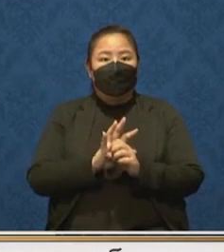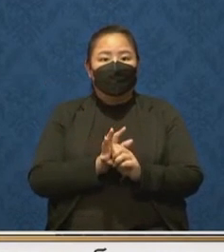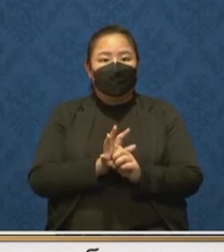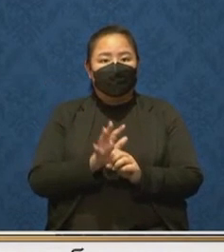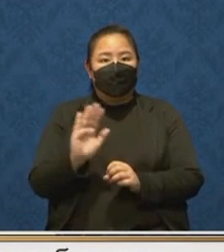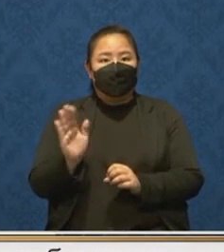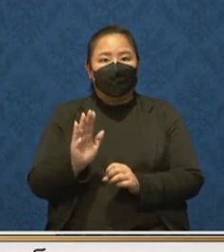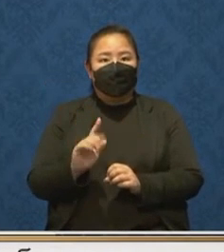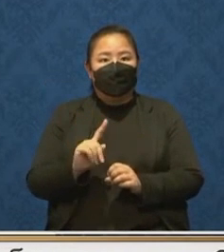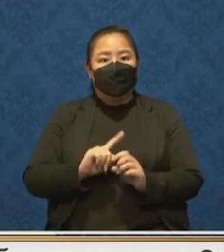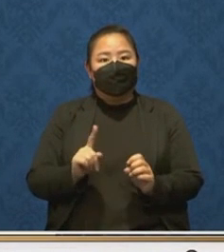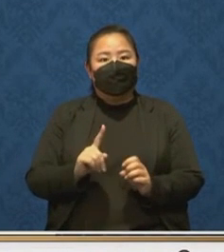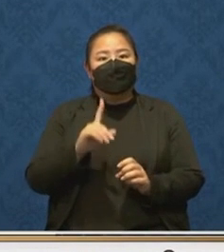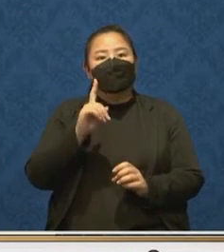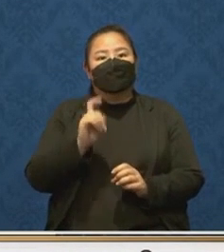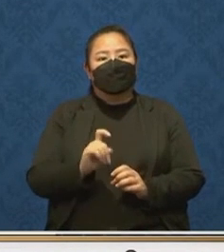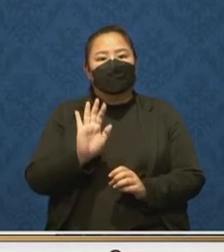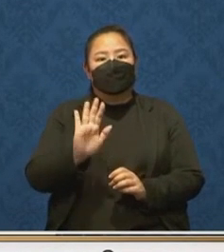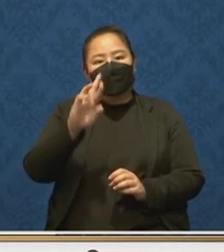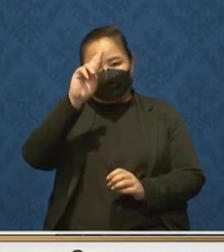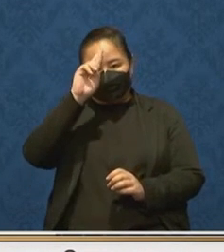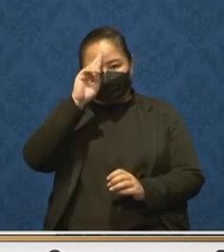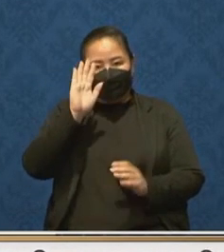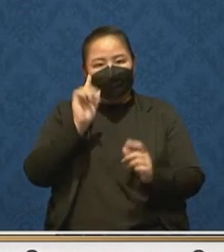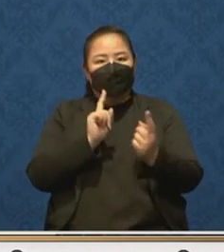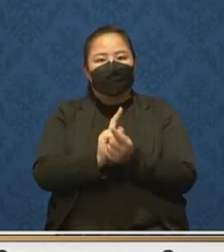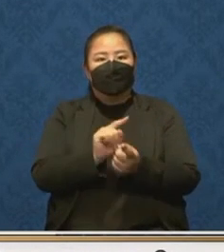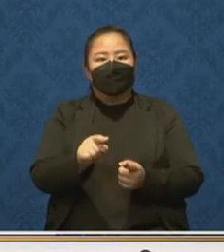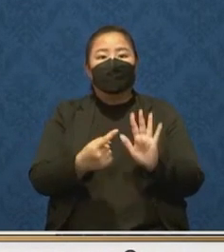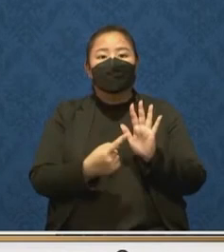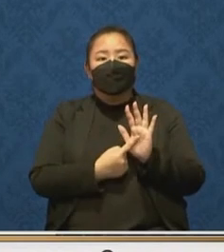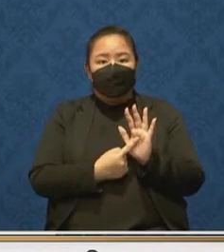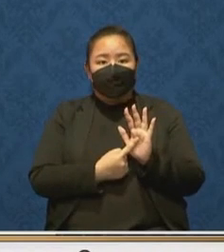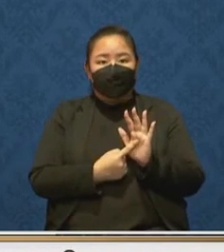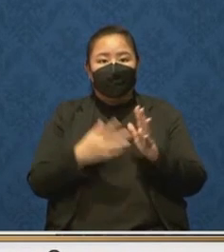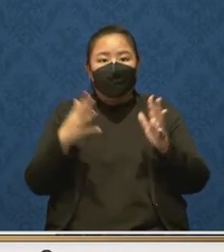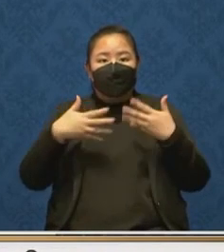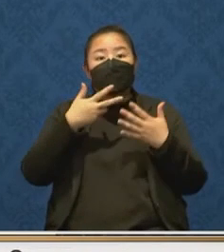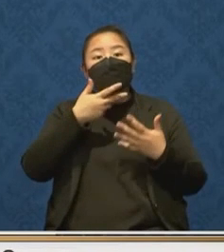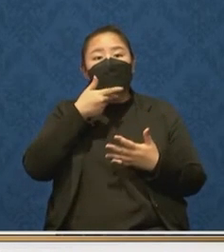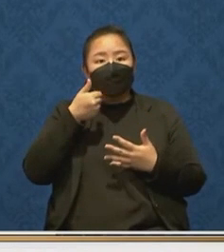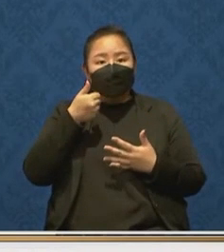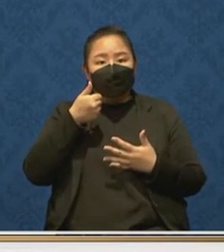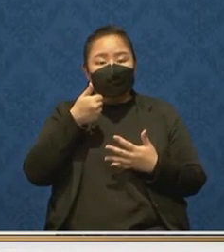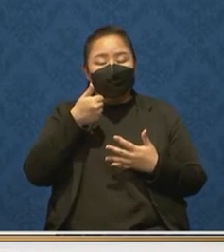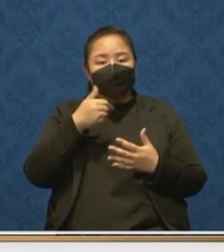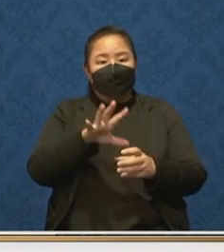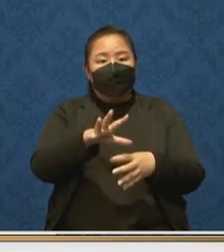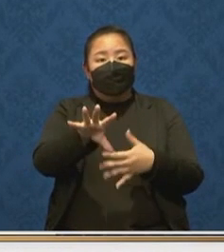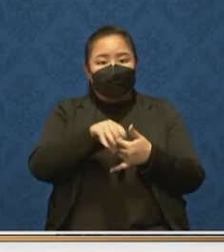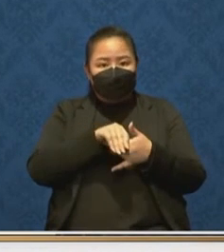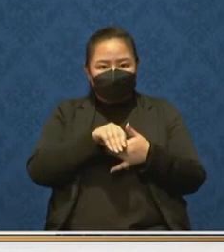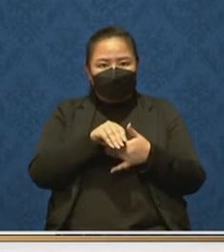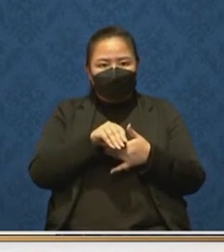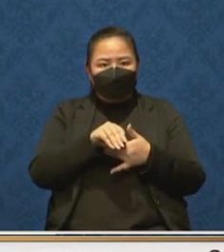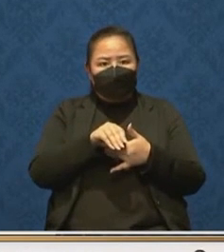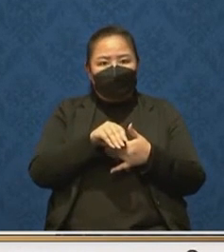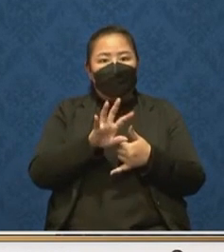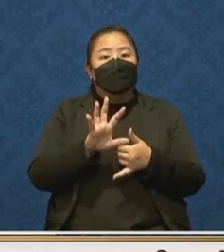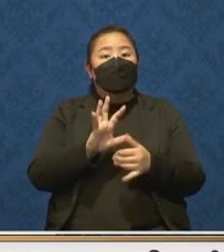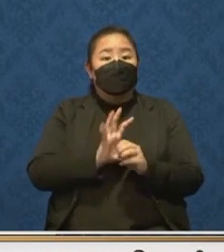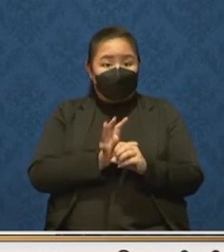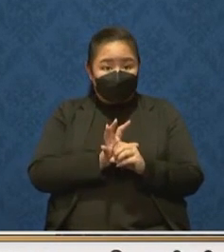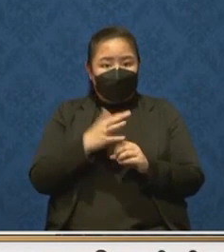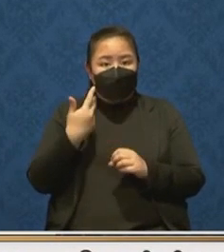จะคิดเป็นตายจากโรคที่พบนั้นเช่นคนเป็เบาหวานคนติดโวิดและเป็เบาหวานด้วยถ้าตาย